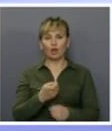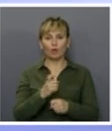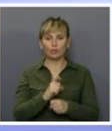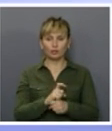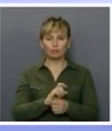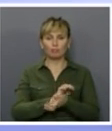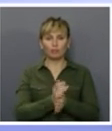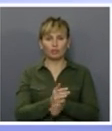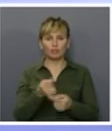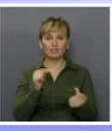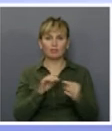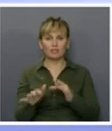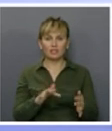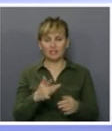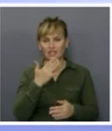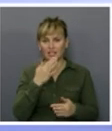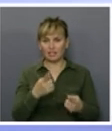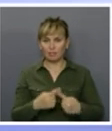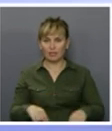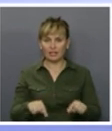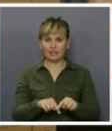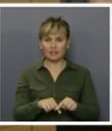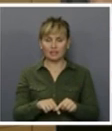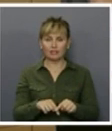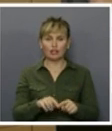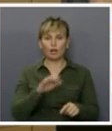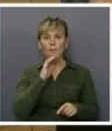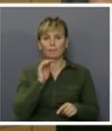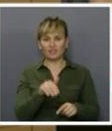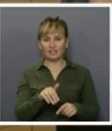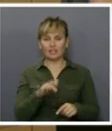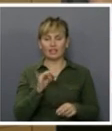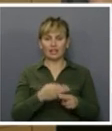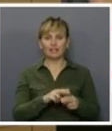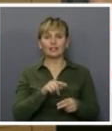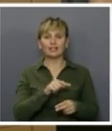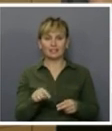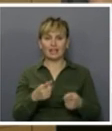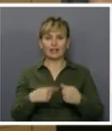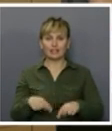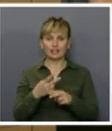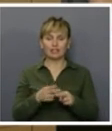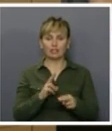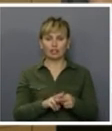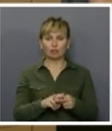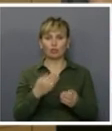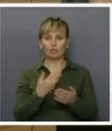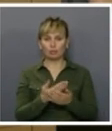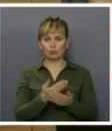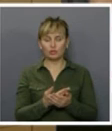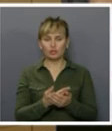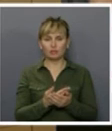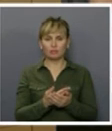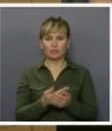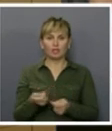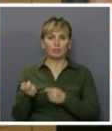очень плотно взаимодействуем с иностранными организациями, профессиональными. То есть это те организации, которые, допустим,